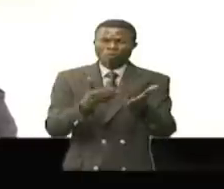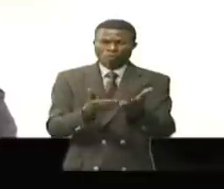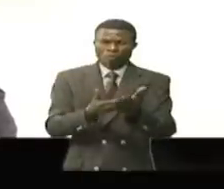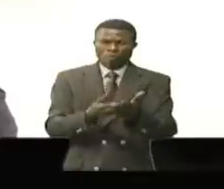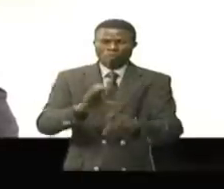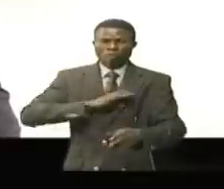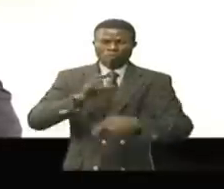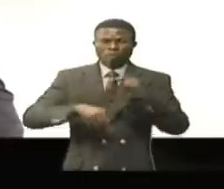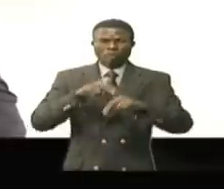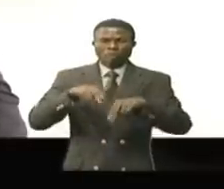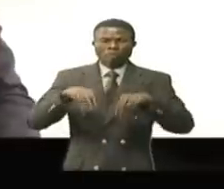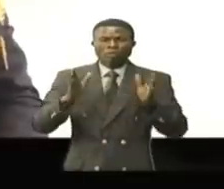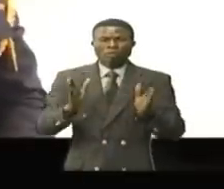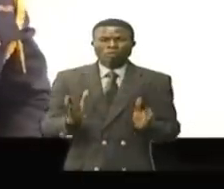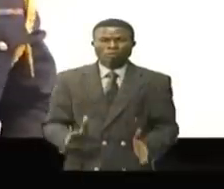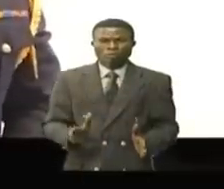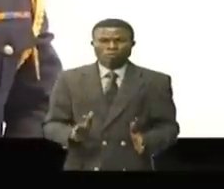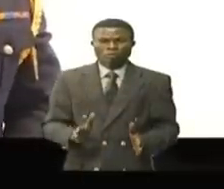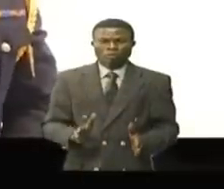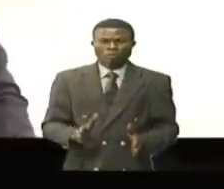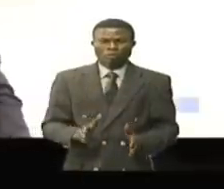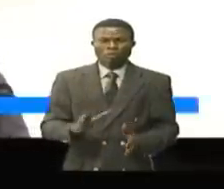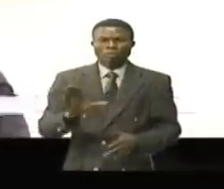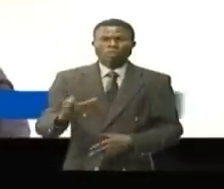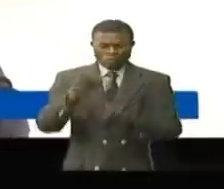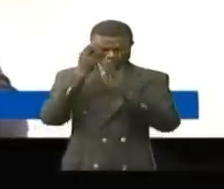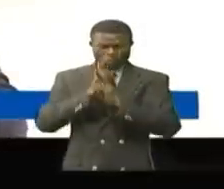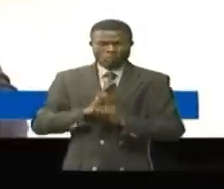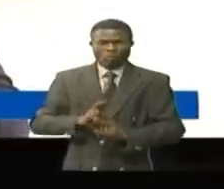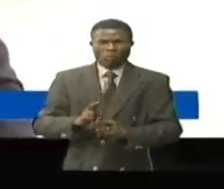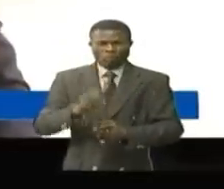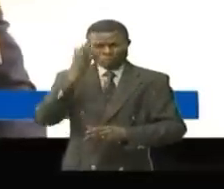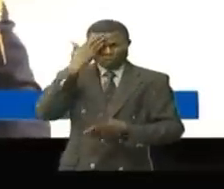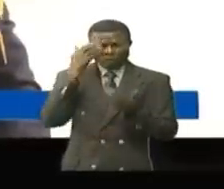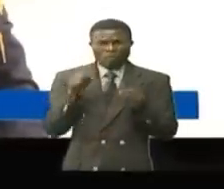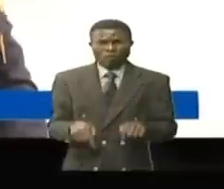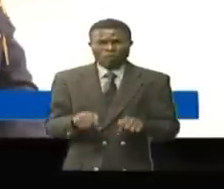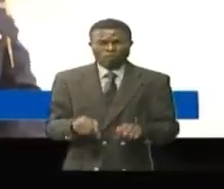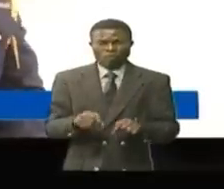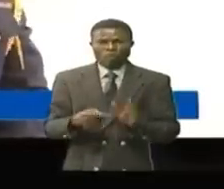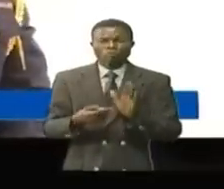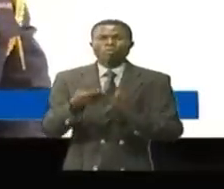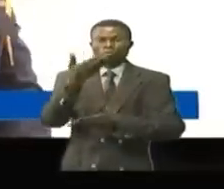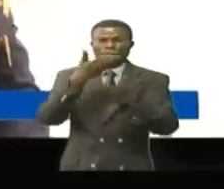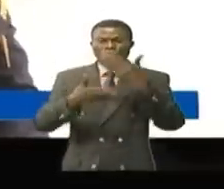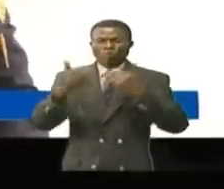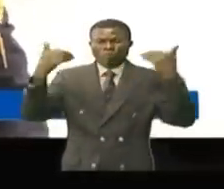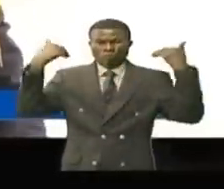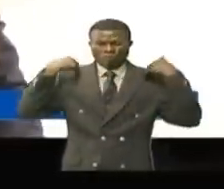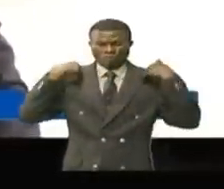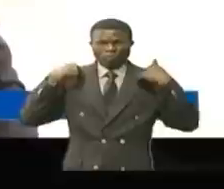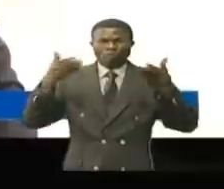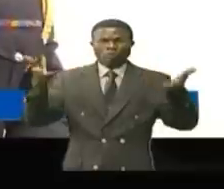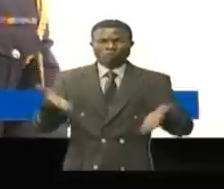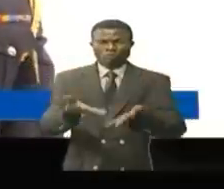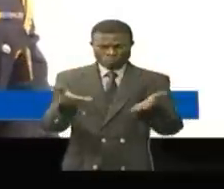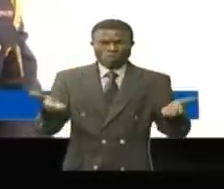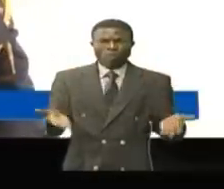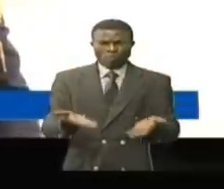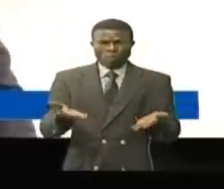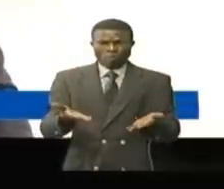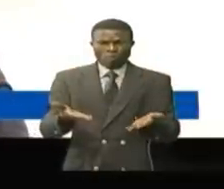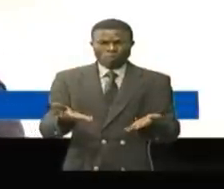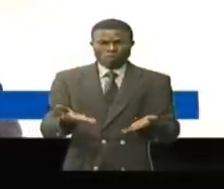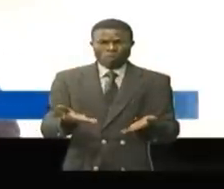police nationale congolaise que vous avez l'honneur de découvrir aujourd'hui, représentée par les officiers qui sont dans la salle ici, est en